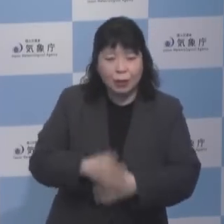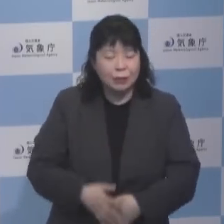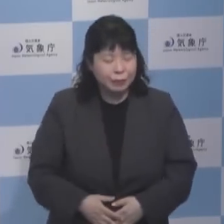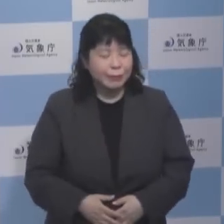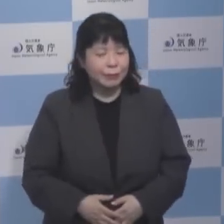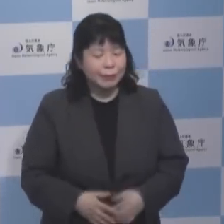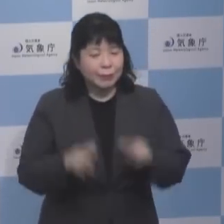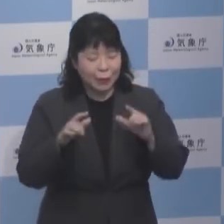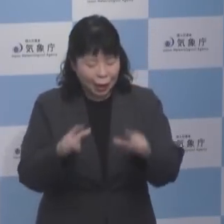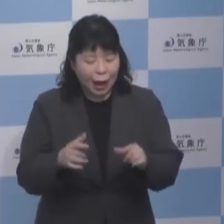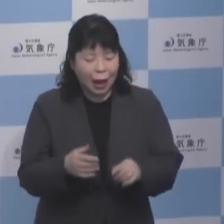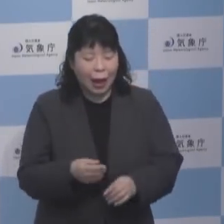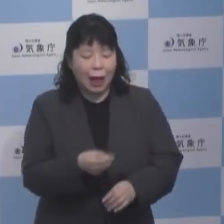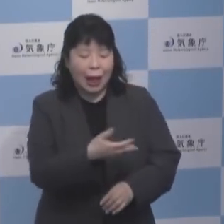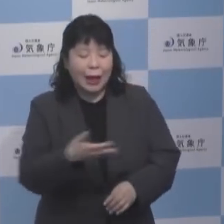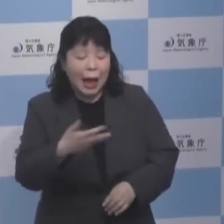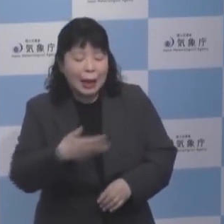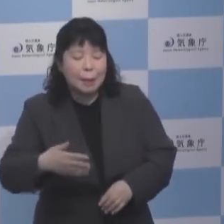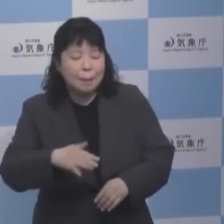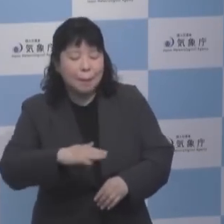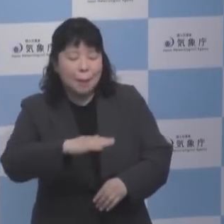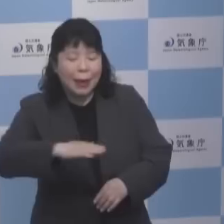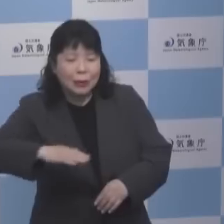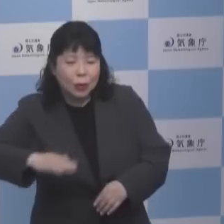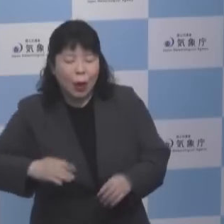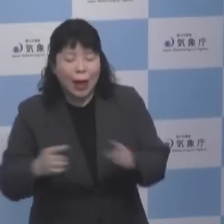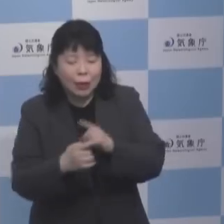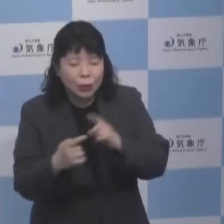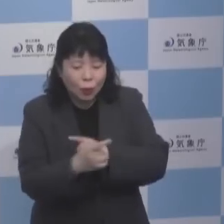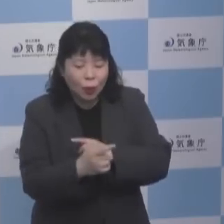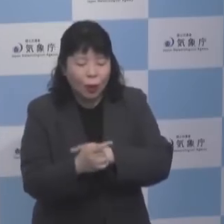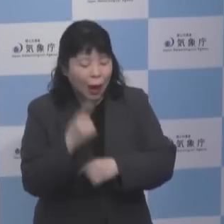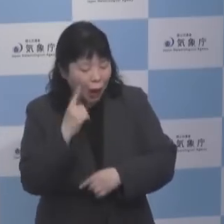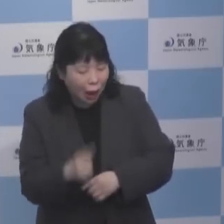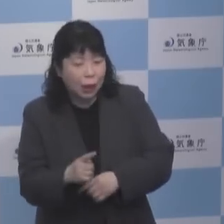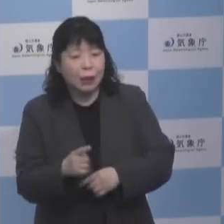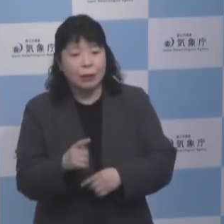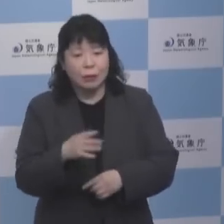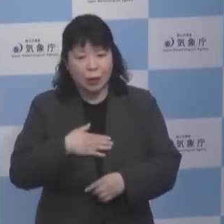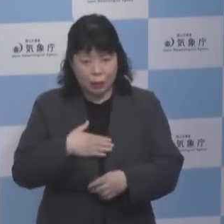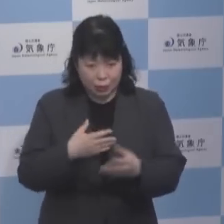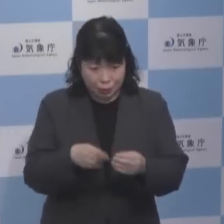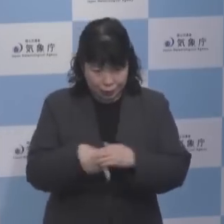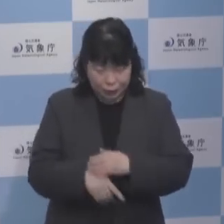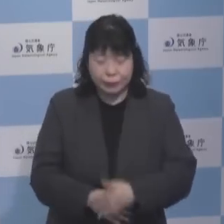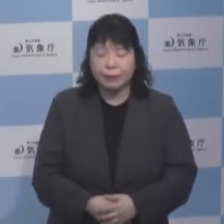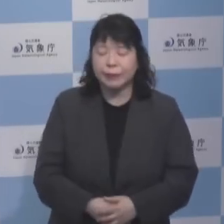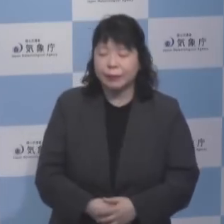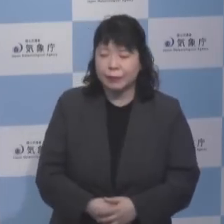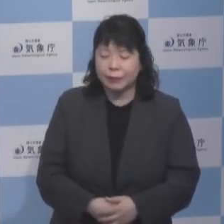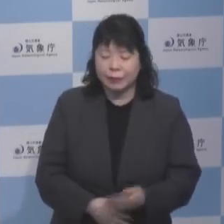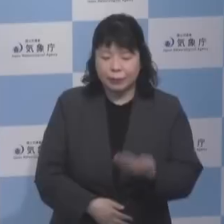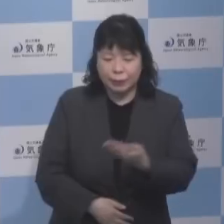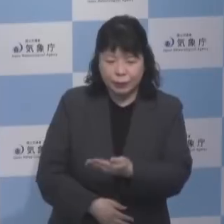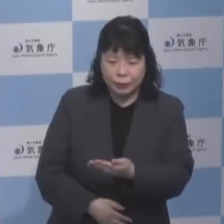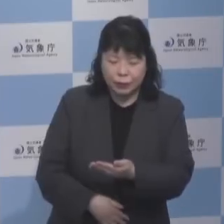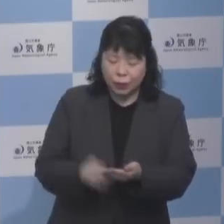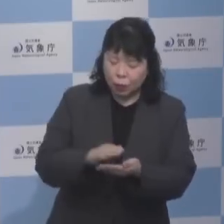状況です。 はい、範囲としてはどれぐらいの範囲 ですか。ですね、ちょっと待ってくださいね。